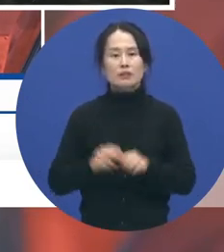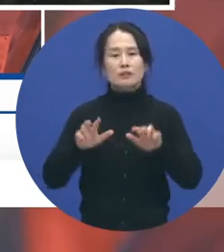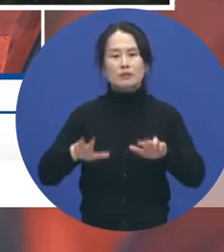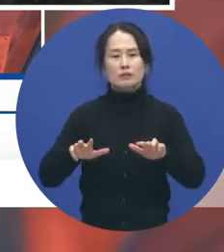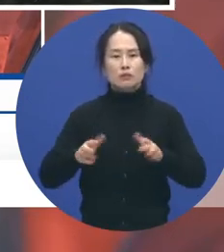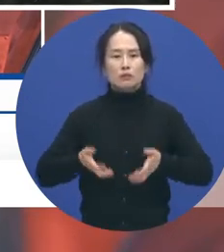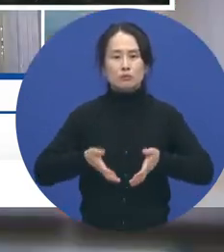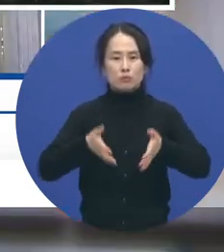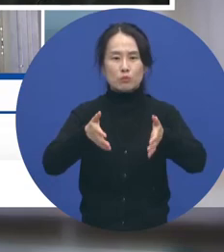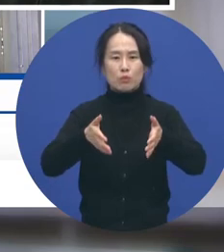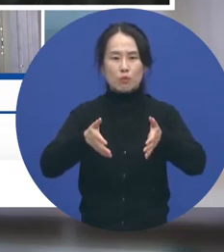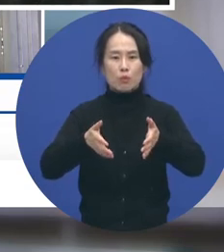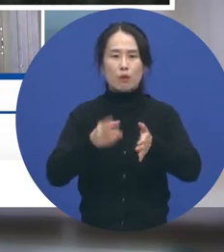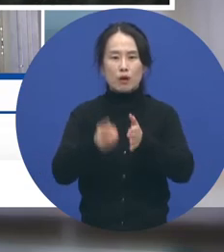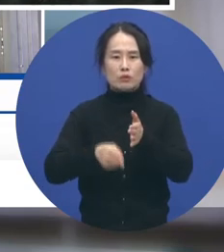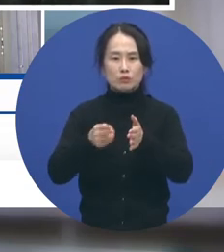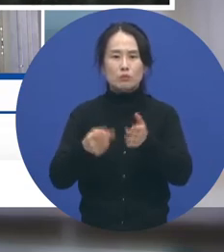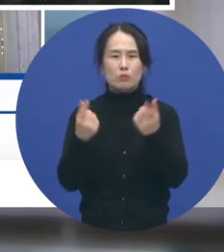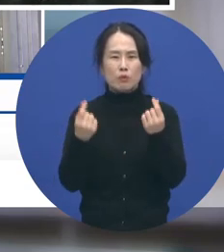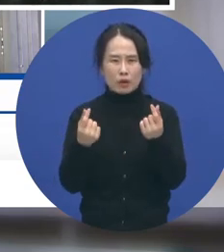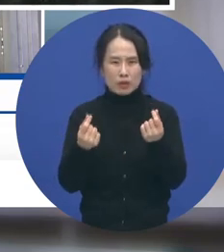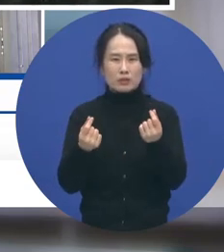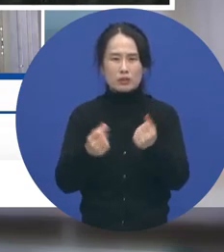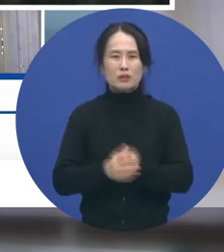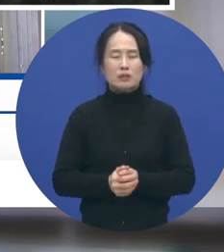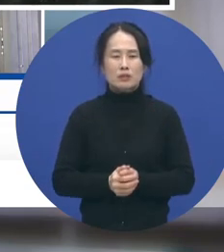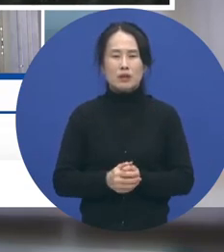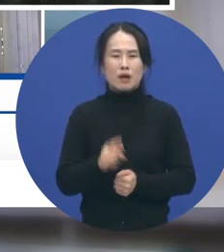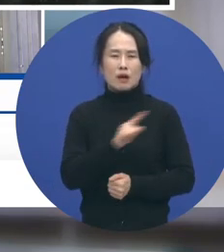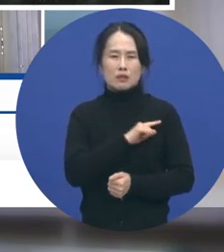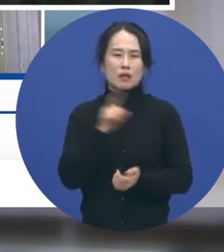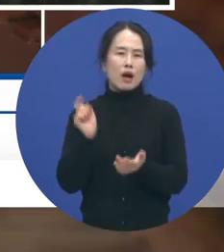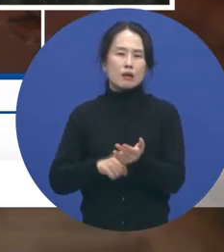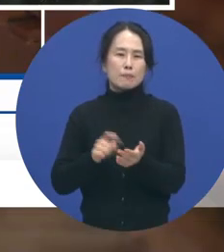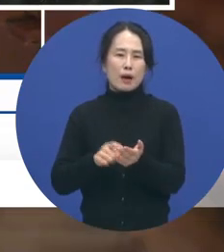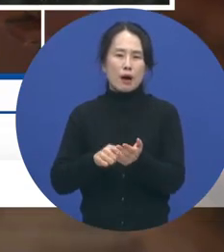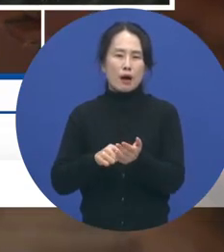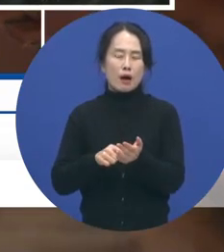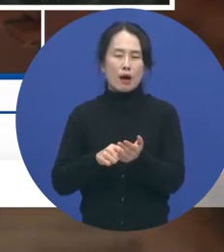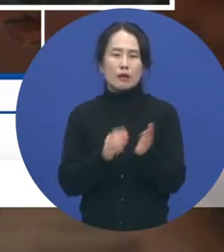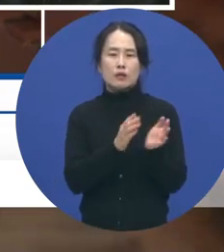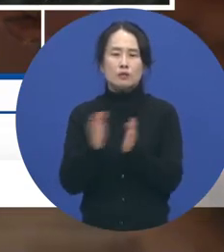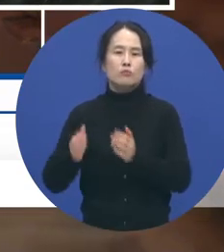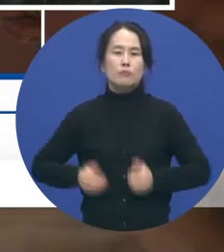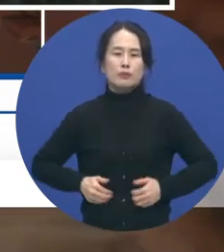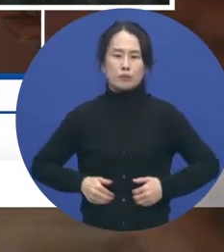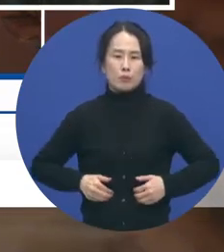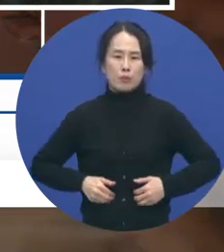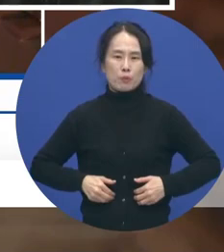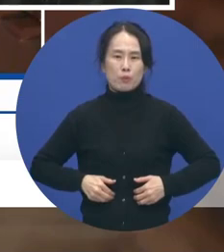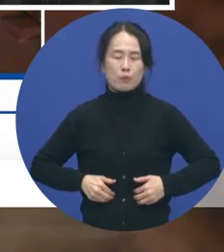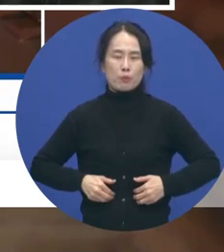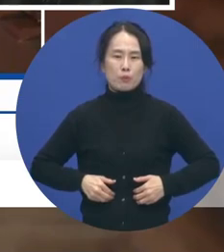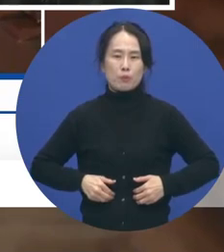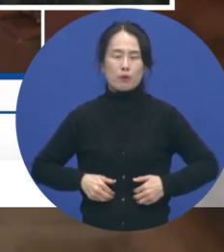아직도 도로나 철도와 같은 SOC를 가장 시급한 공급되어야 될